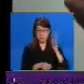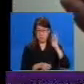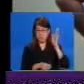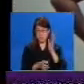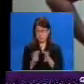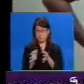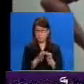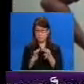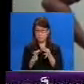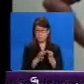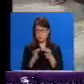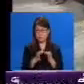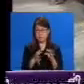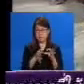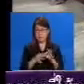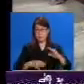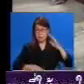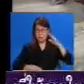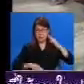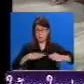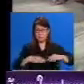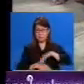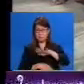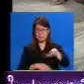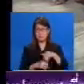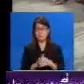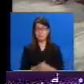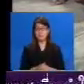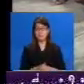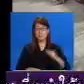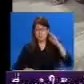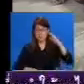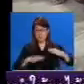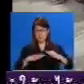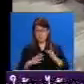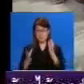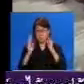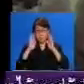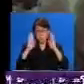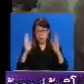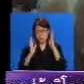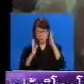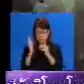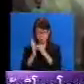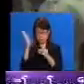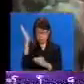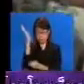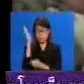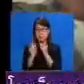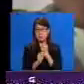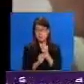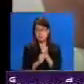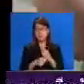ความรู้แก่กำลังพลของกองทัพภาคที่3ก่อนกำลังพลเหล่านี้จะลงไปปฏิบัติงานในพื้นที่3จังหวัดชายแดนภาคใ